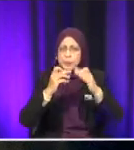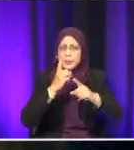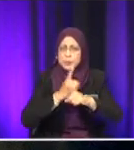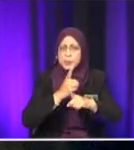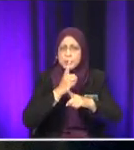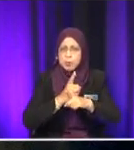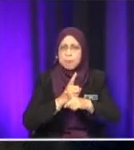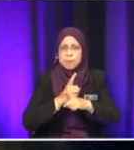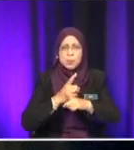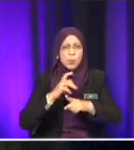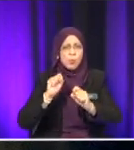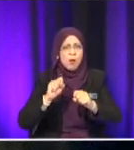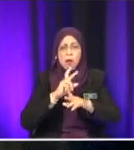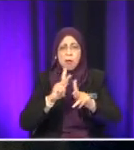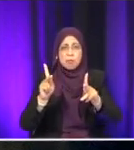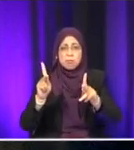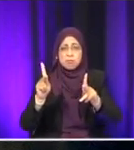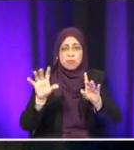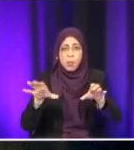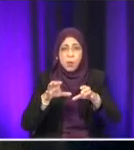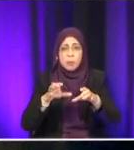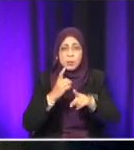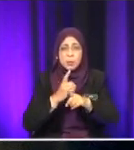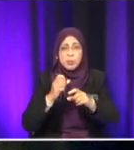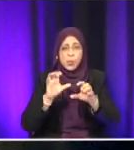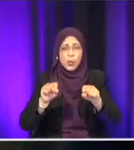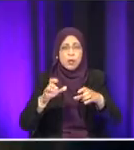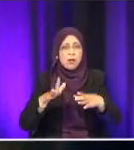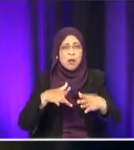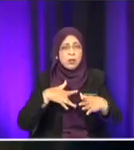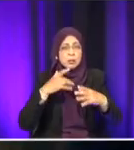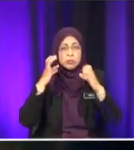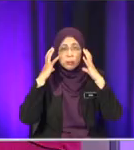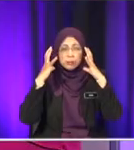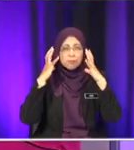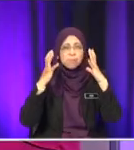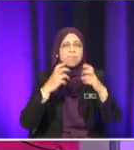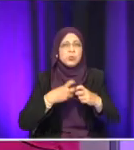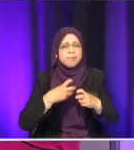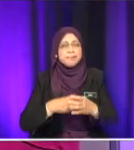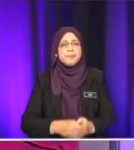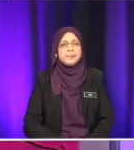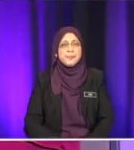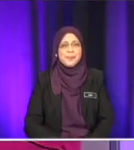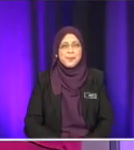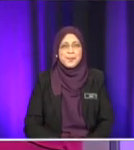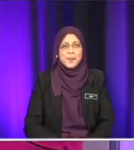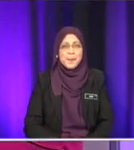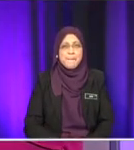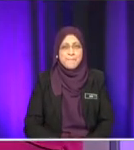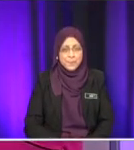eee kita nampak ee gambar ataupun hasil karya itu bergerak oke kita ada kita mempunyai